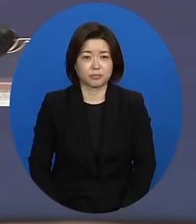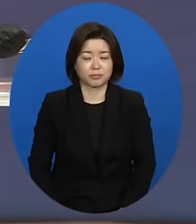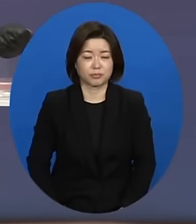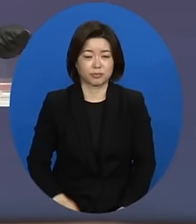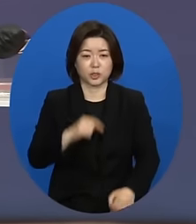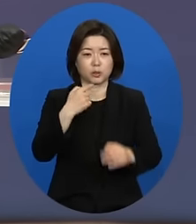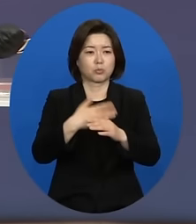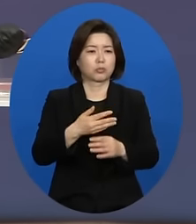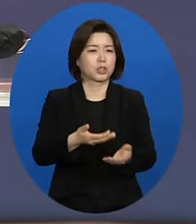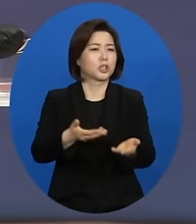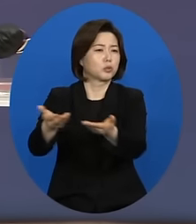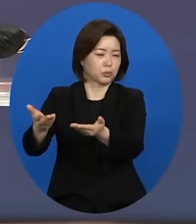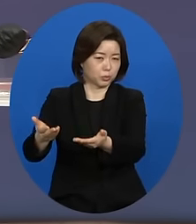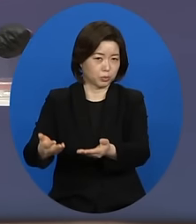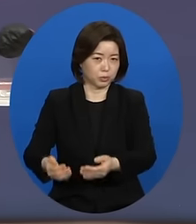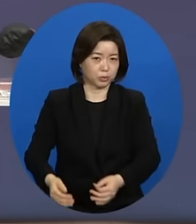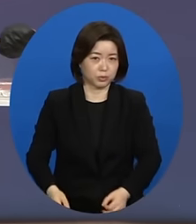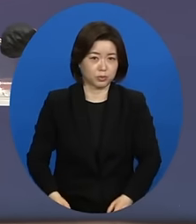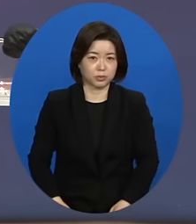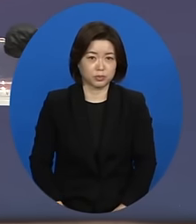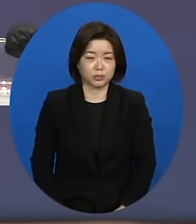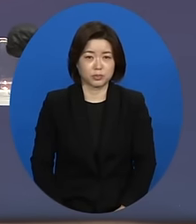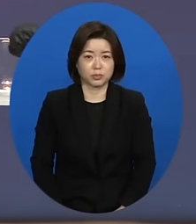북한에 가.